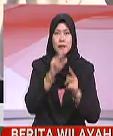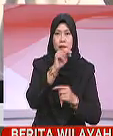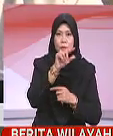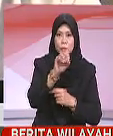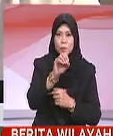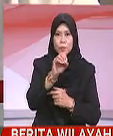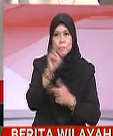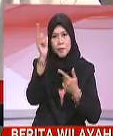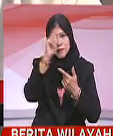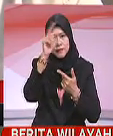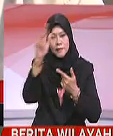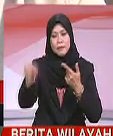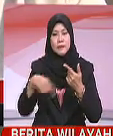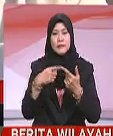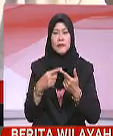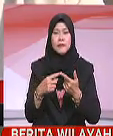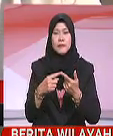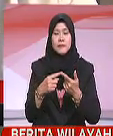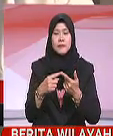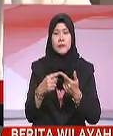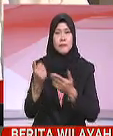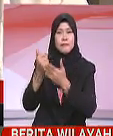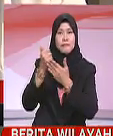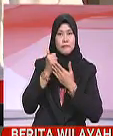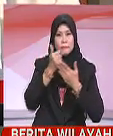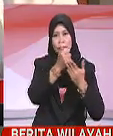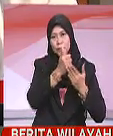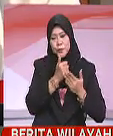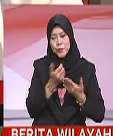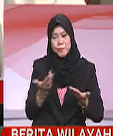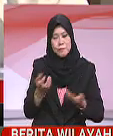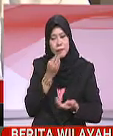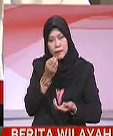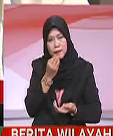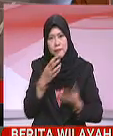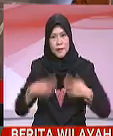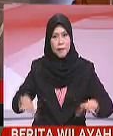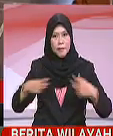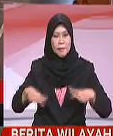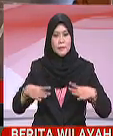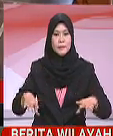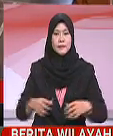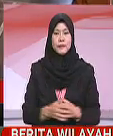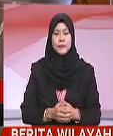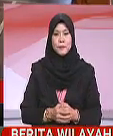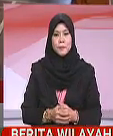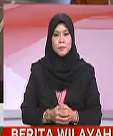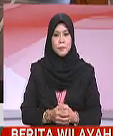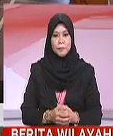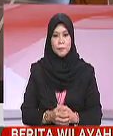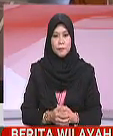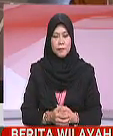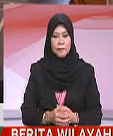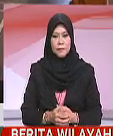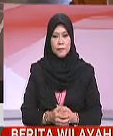daripada Jabatan Kerajaan yang memberi bantuan berupa makanan, pakaian, kesempatan itu